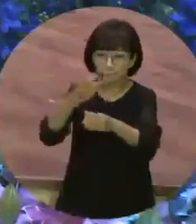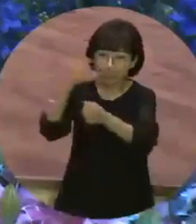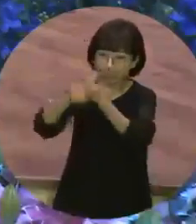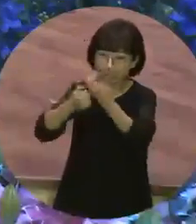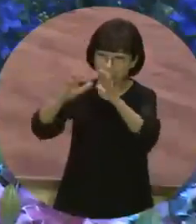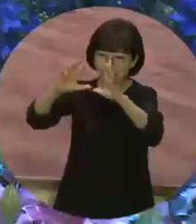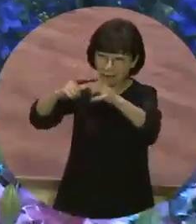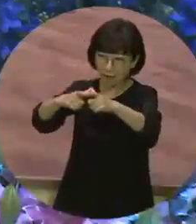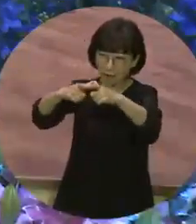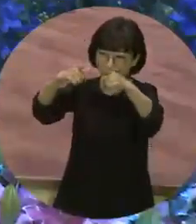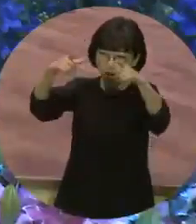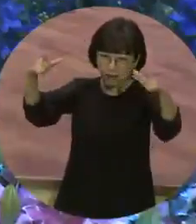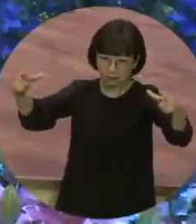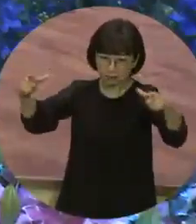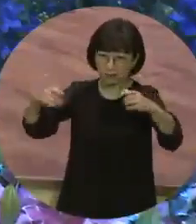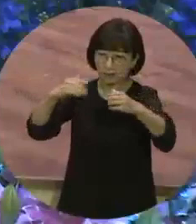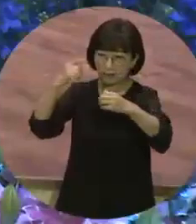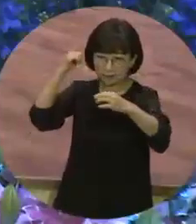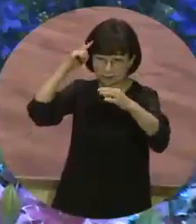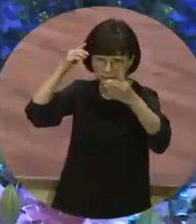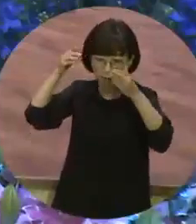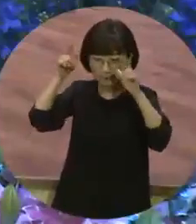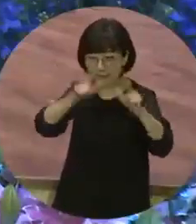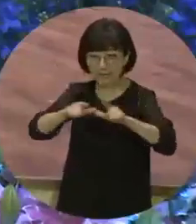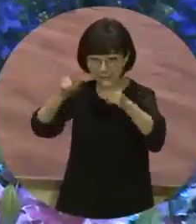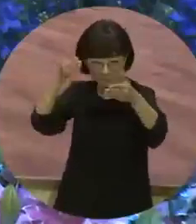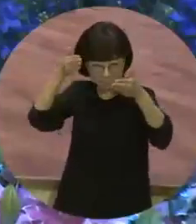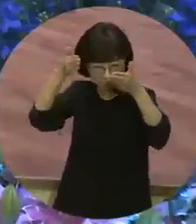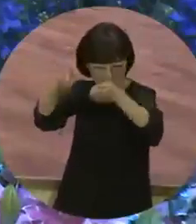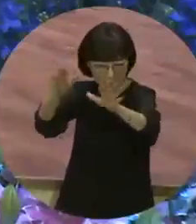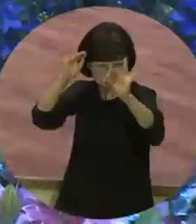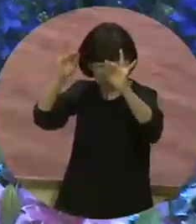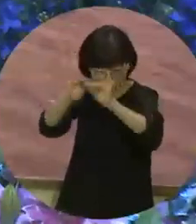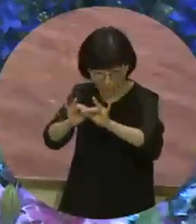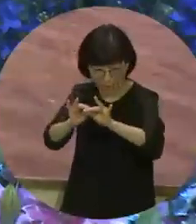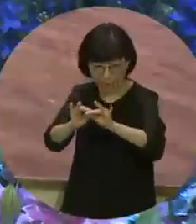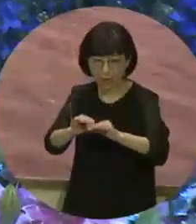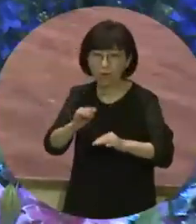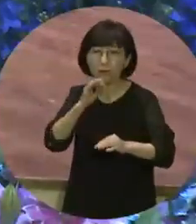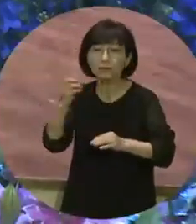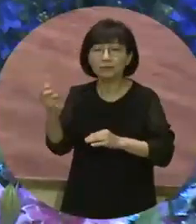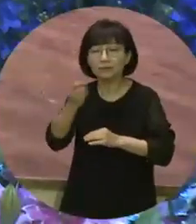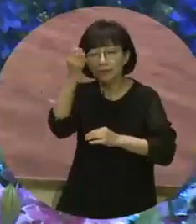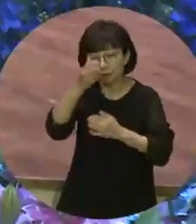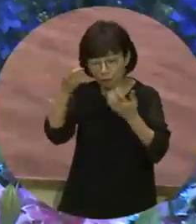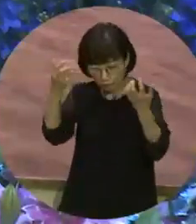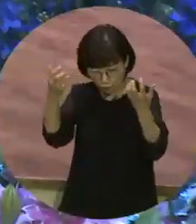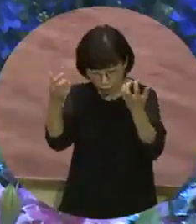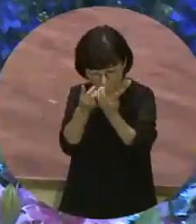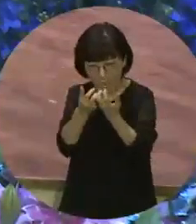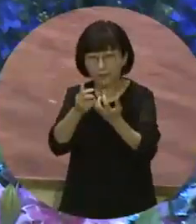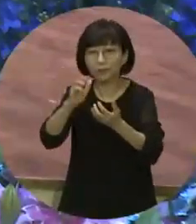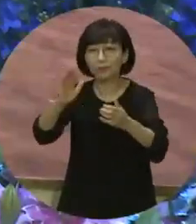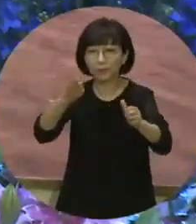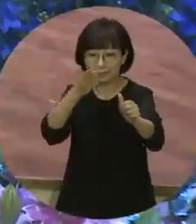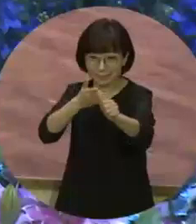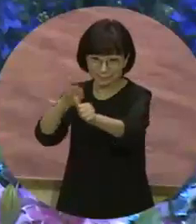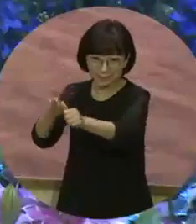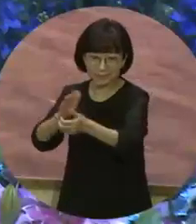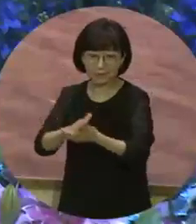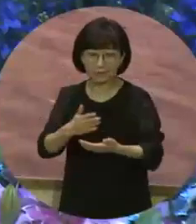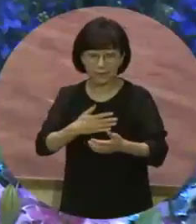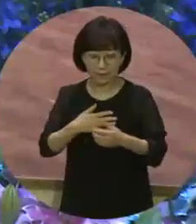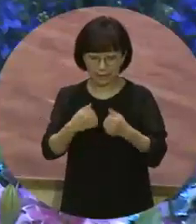방향 맞춘 삶, 오직 성령 충만한 삶을 그렇게 통해서 권능 받고 내가 처해 있는 모든 현장